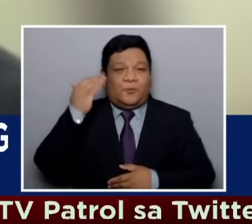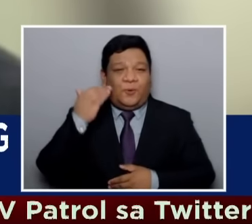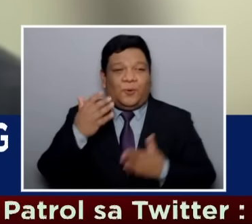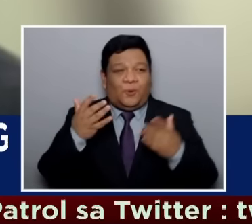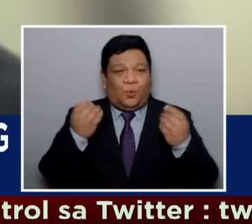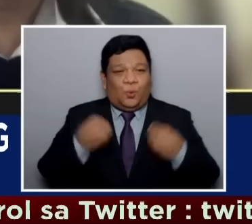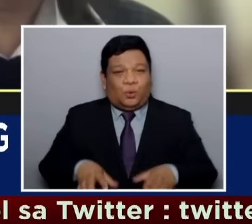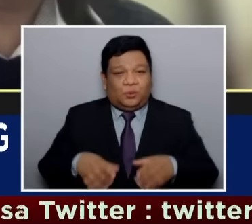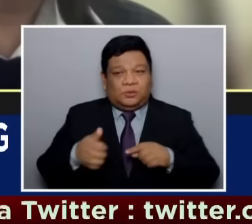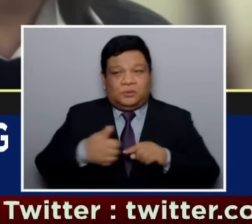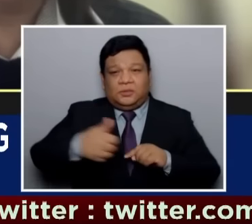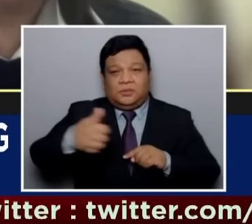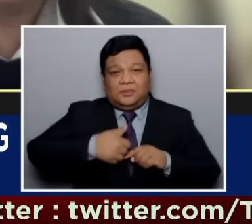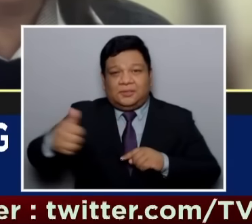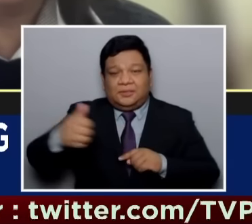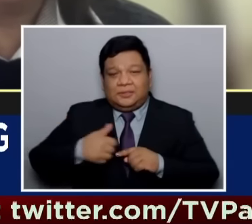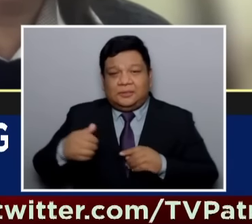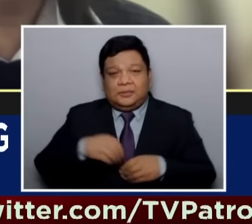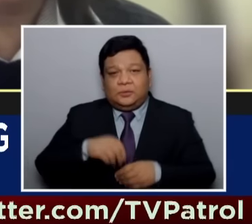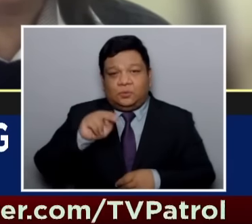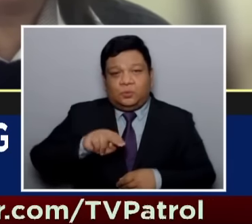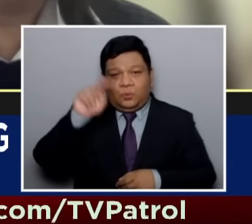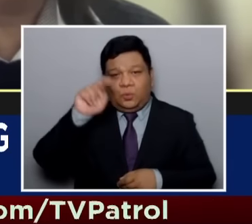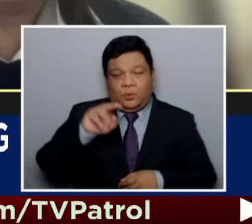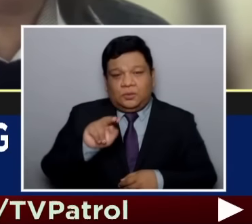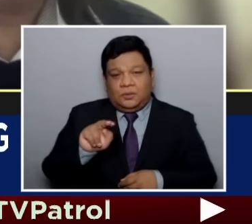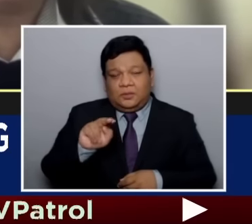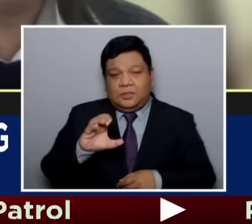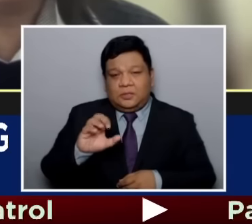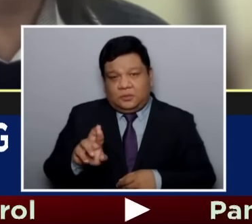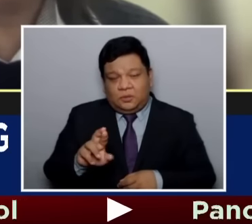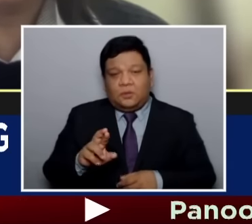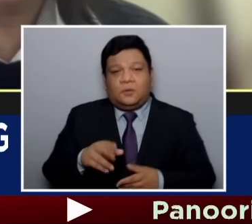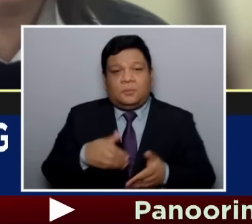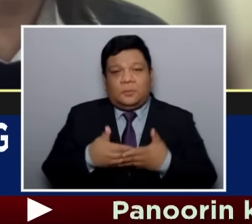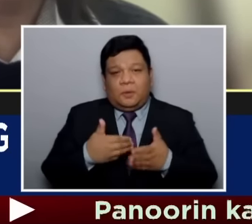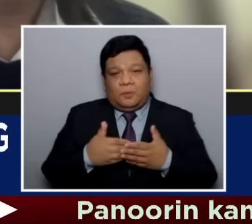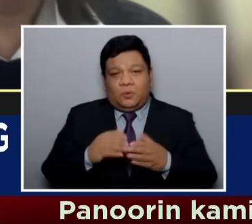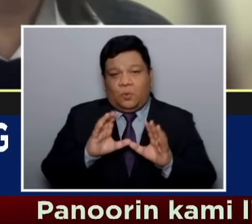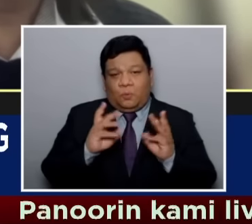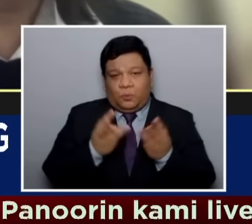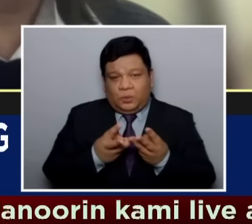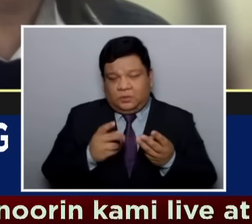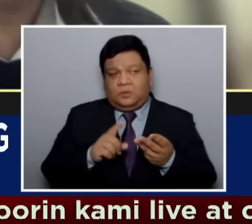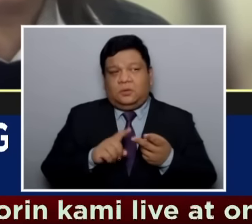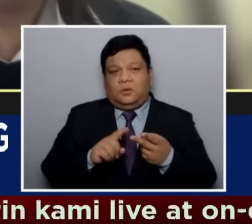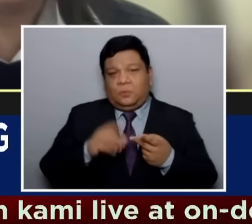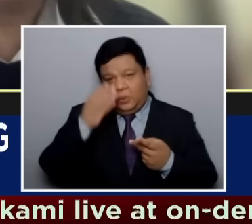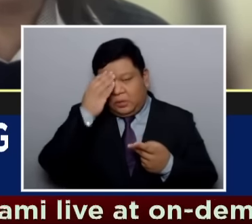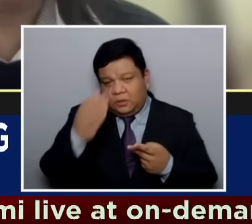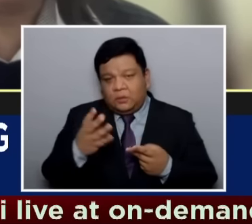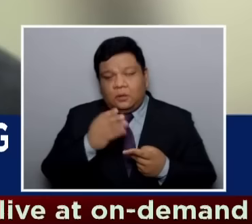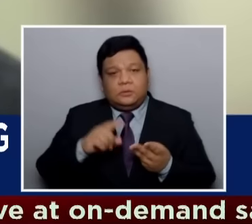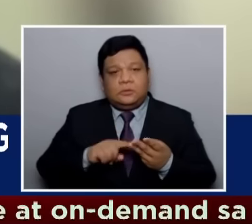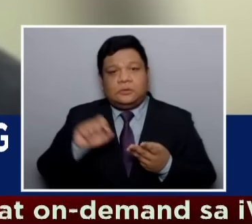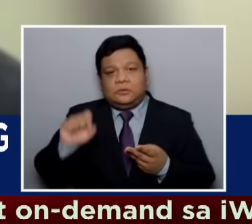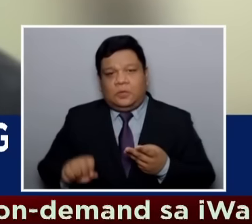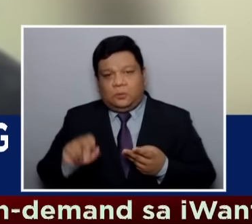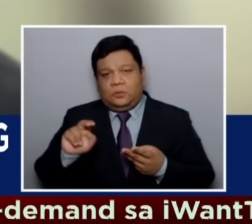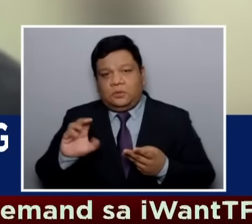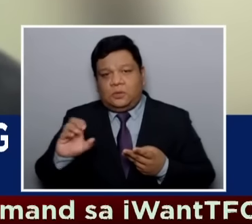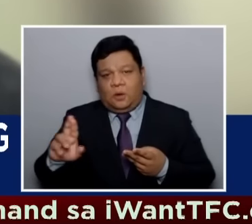sa North Metro Manila, sa bandang Commonwealth, sa Bulacan, pati na rin po sa South Metro Manila. In a